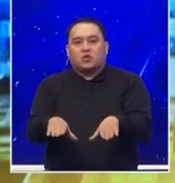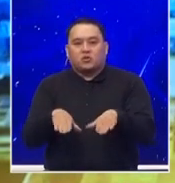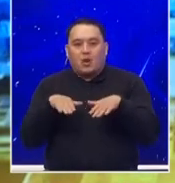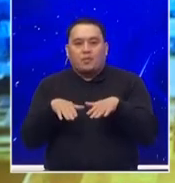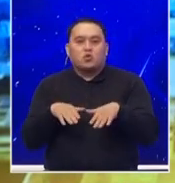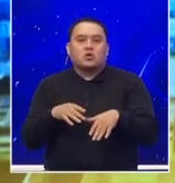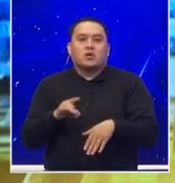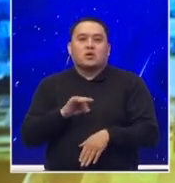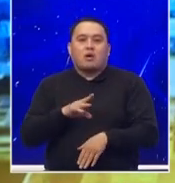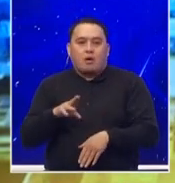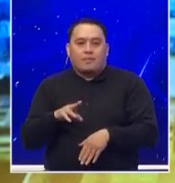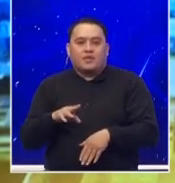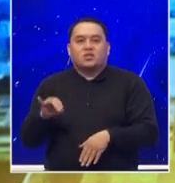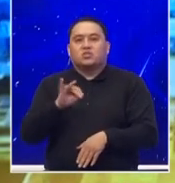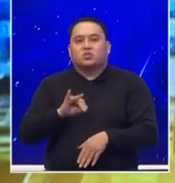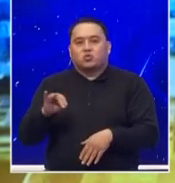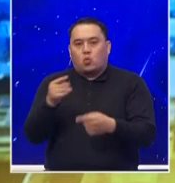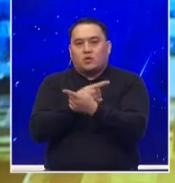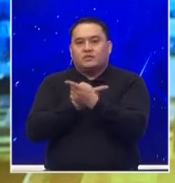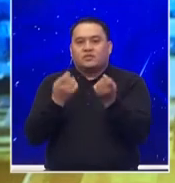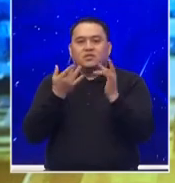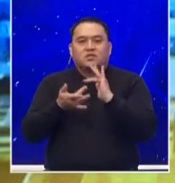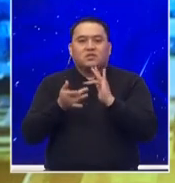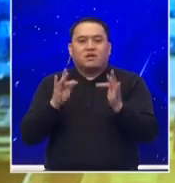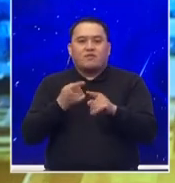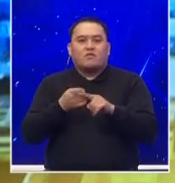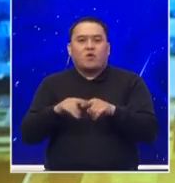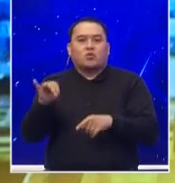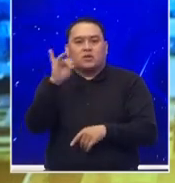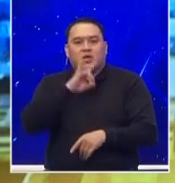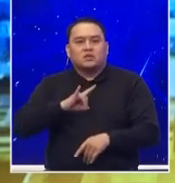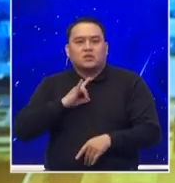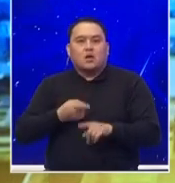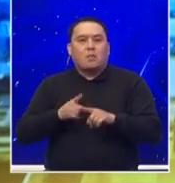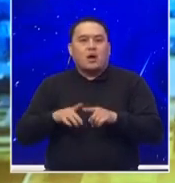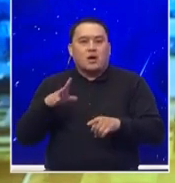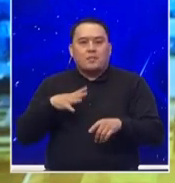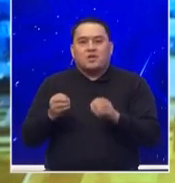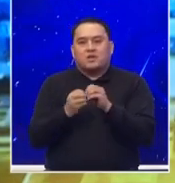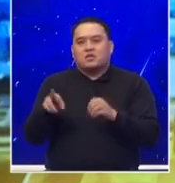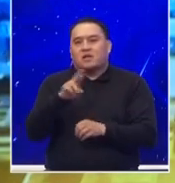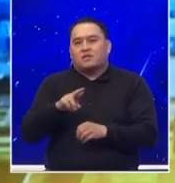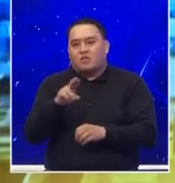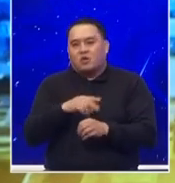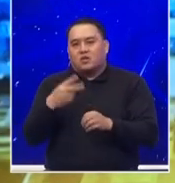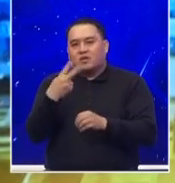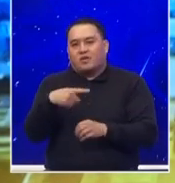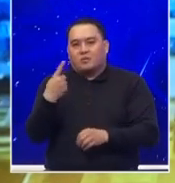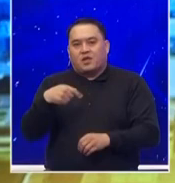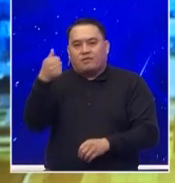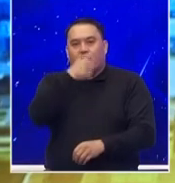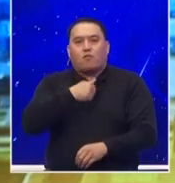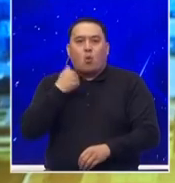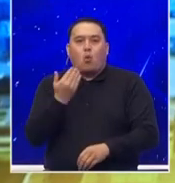депутатов Мажилиса, парламента и маслихатов. Восьмые в истории независимого Казахстана парламентские выборы пройдут